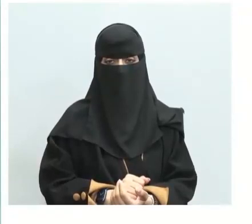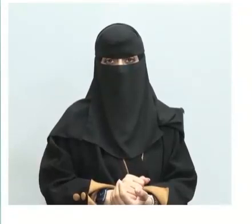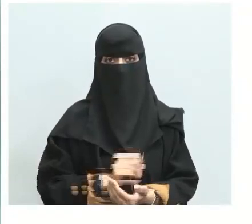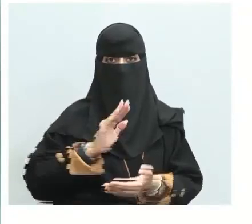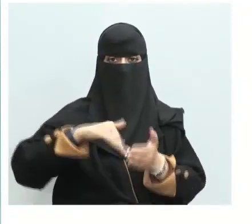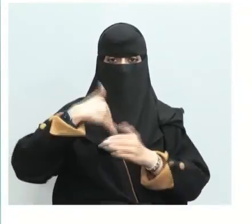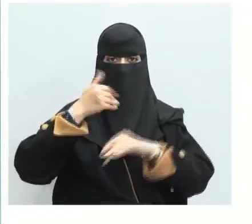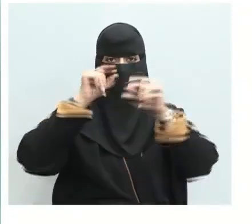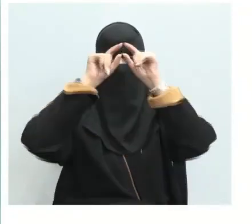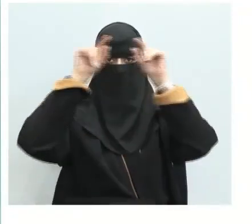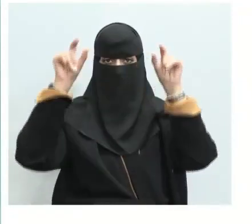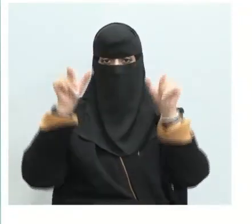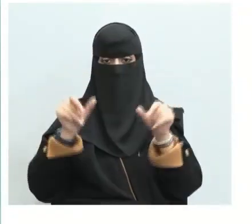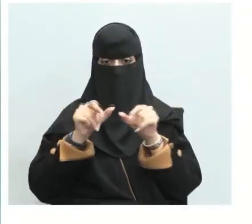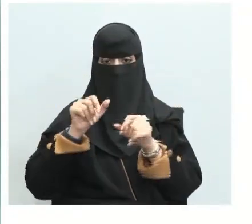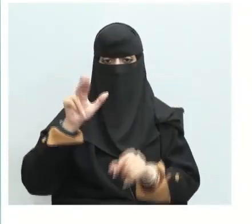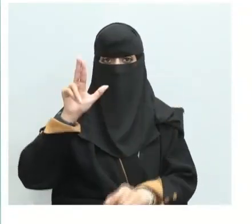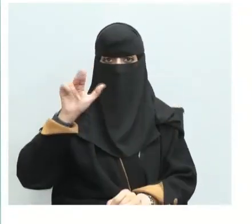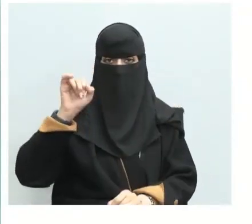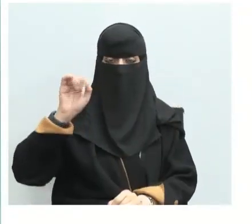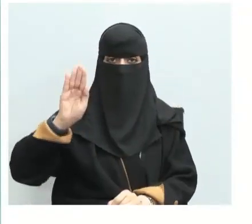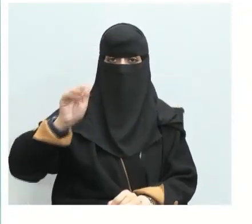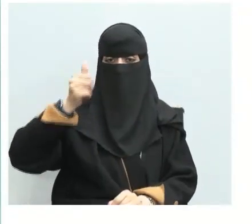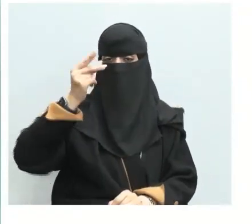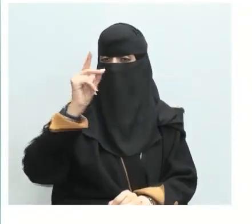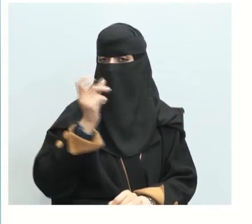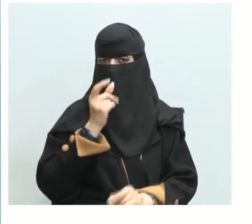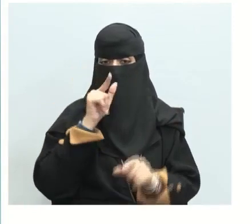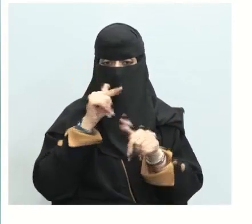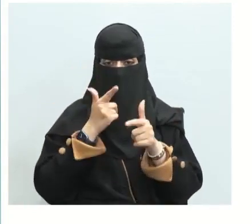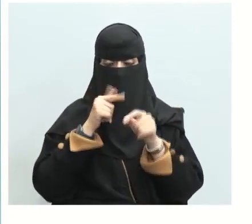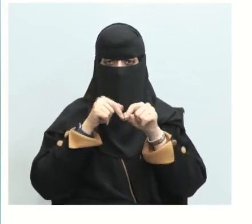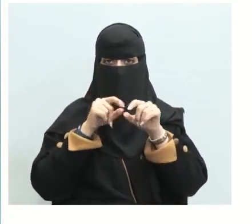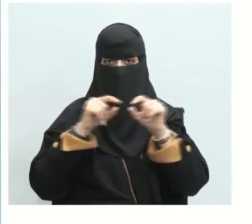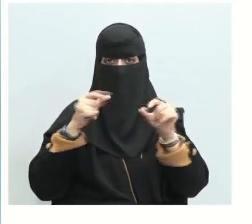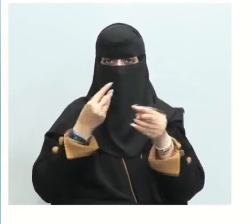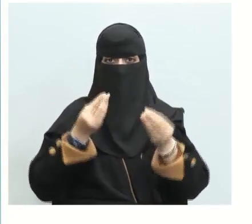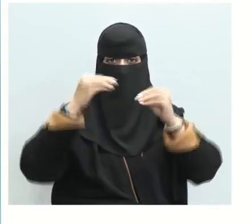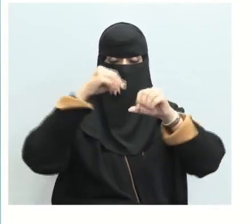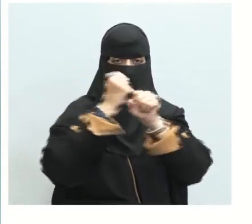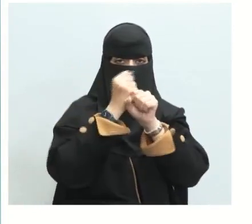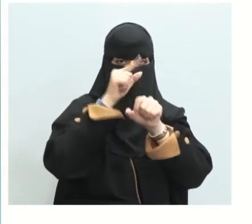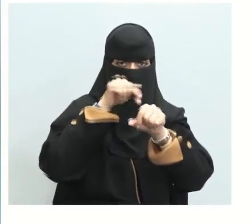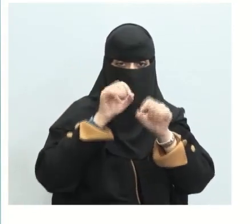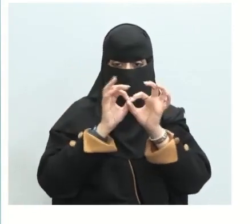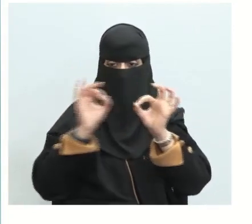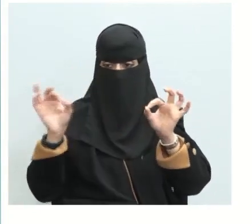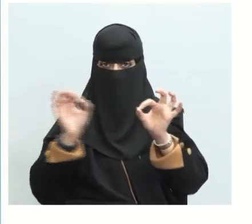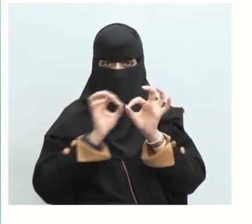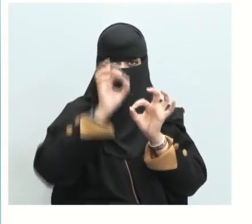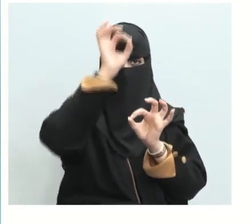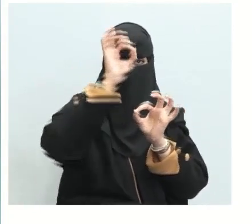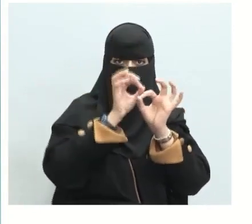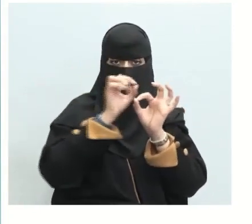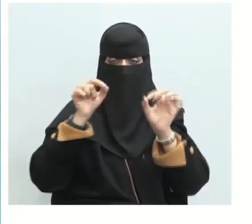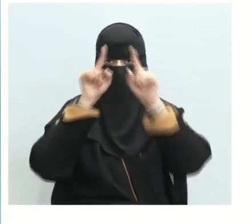بعد ذلك سنتعرف على إظهار المساطر. مساطر الصفحة وظيفة إضافية تتيح لك قياس المسافات